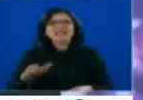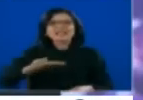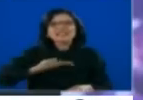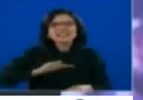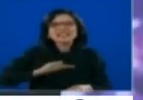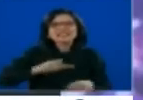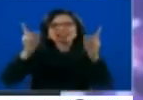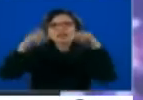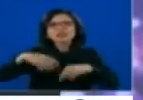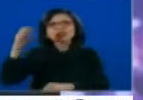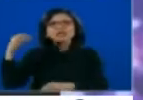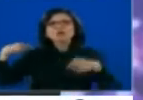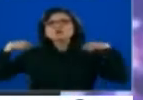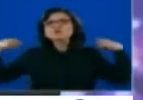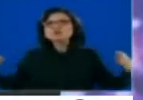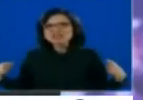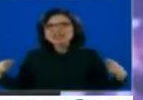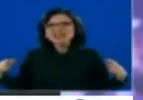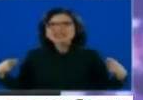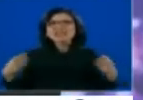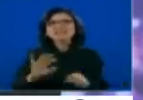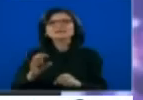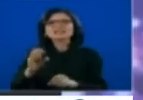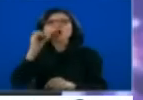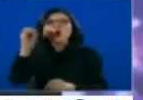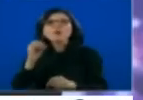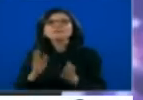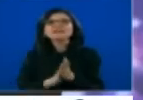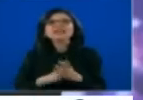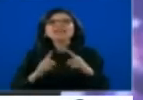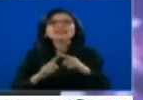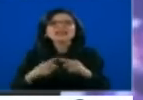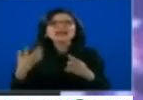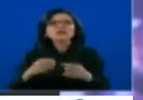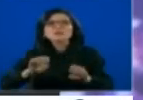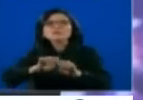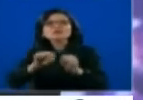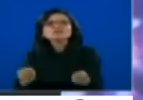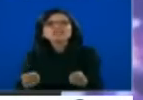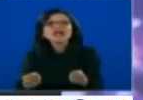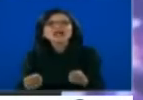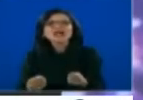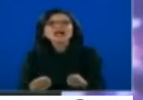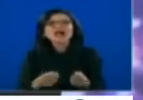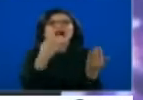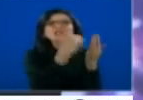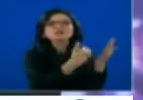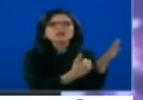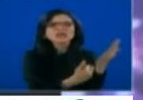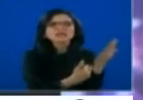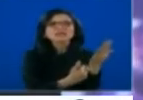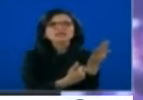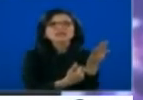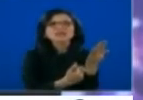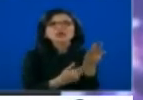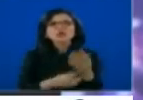gubernur ini ibarat Om sama Tante merusak aturan yang sudah dibuat orang tua